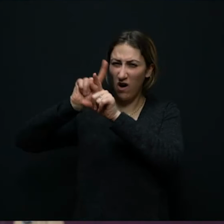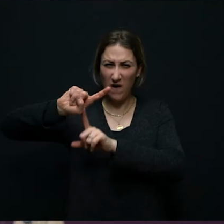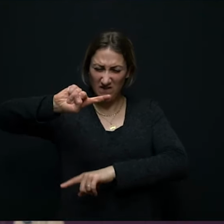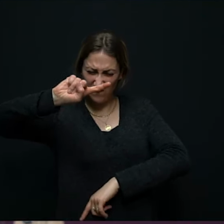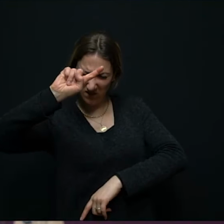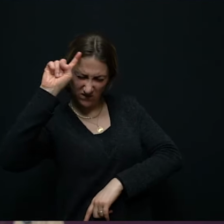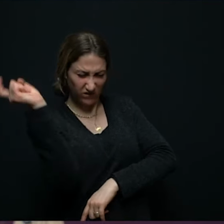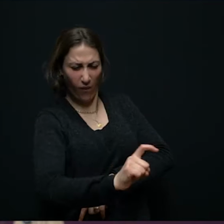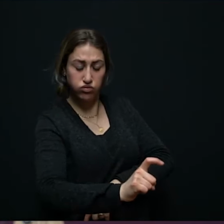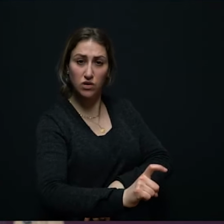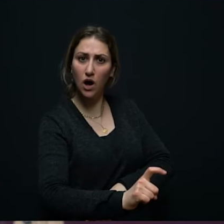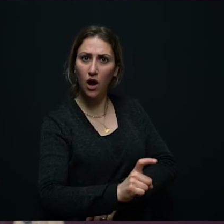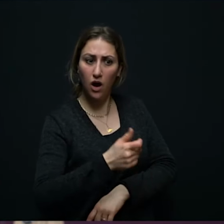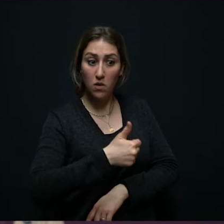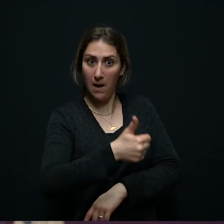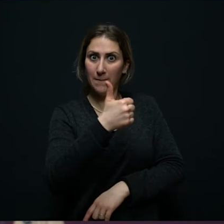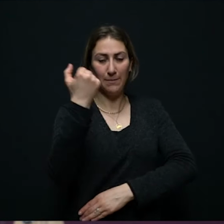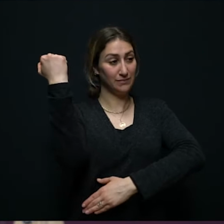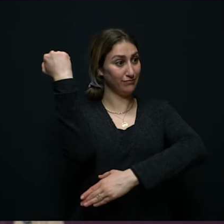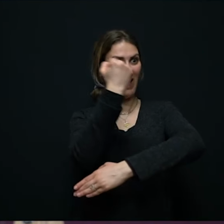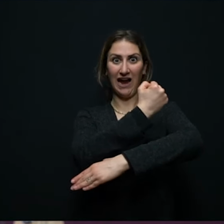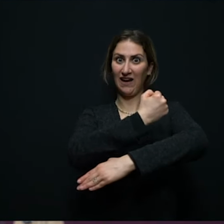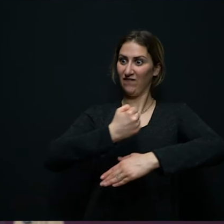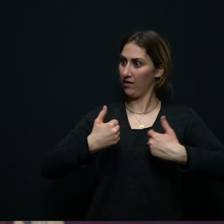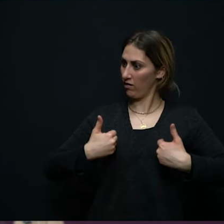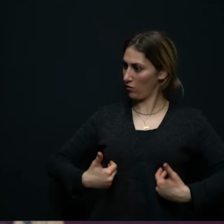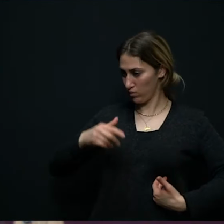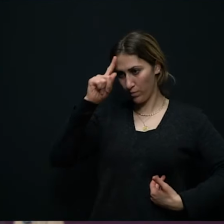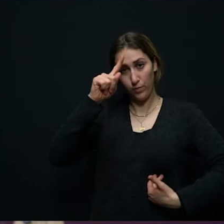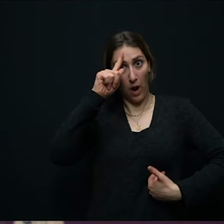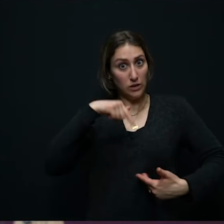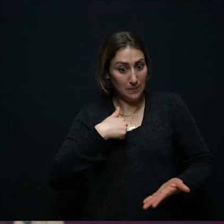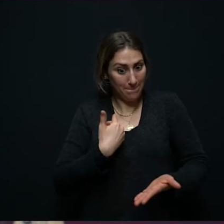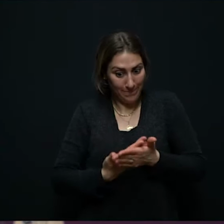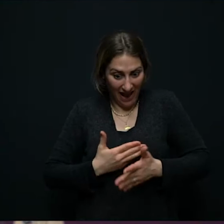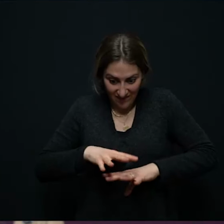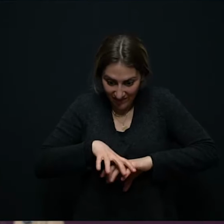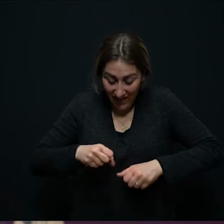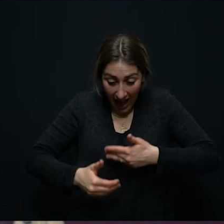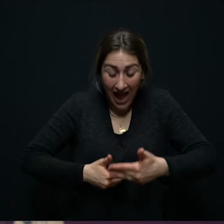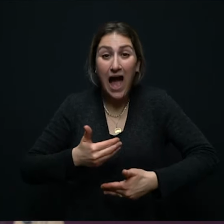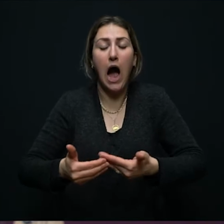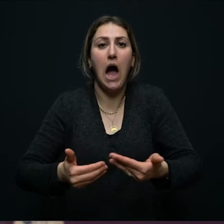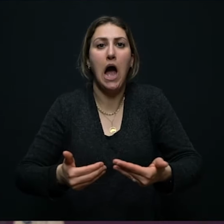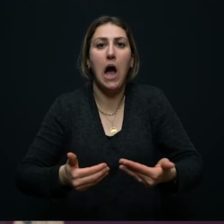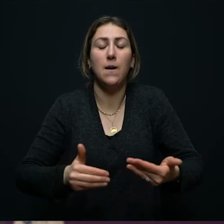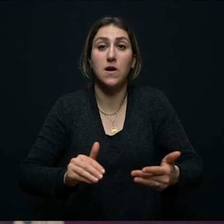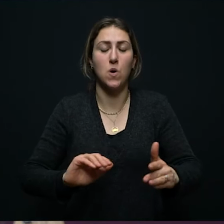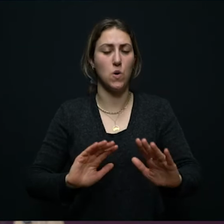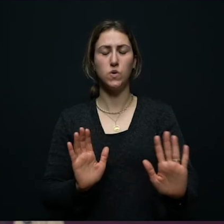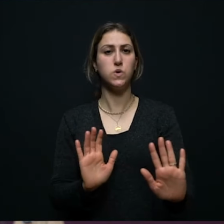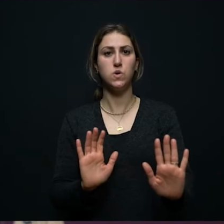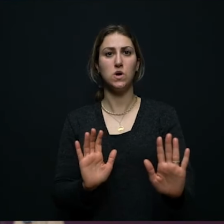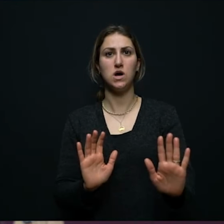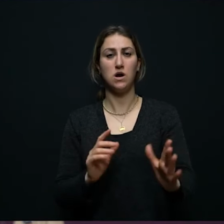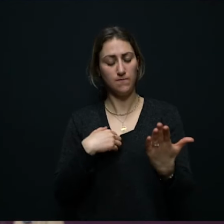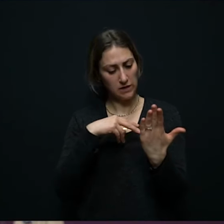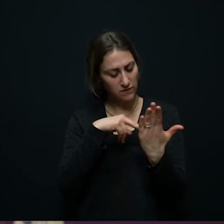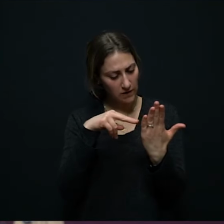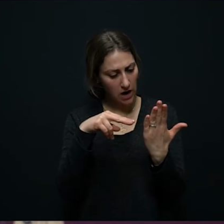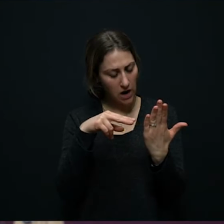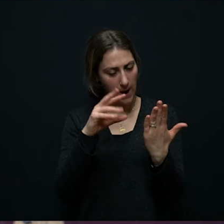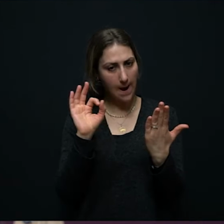sacrificateurs qui croyait bien faire peut-être pour nous montrer à quel point la sainteté de